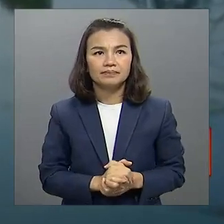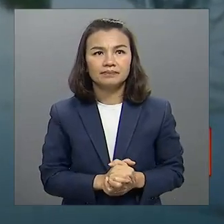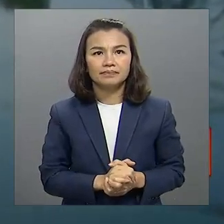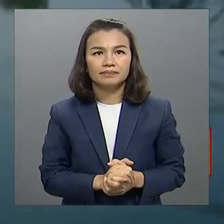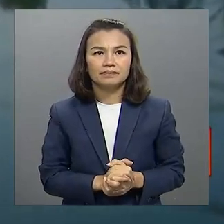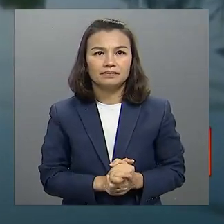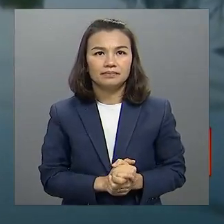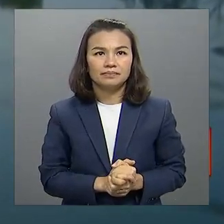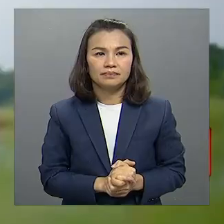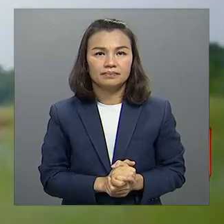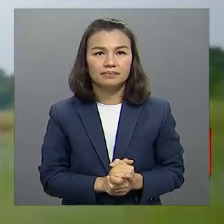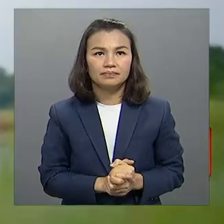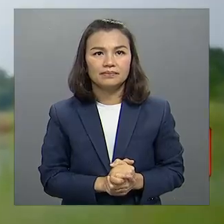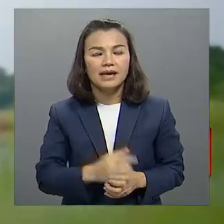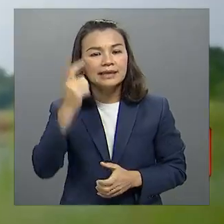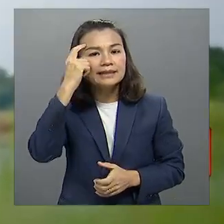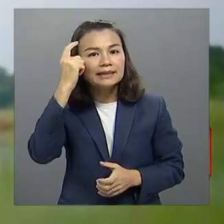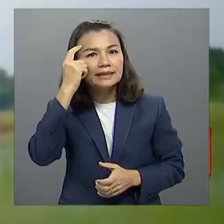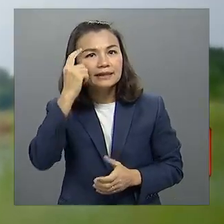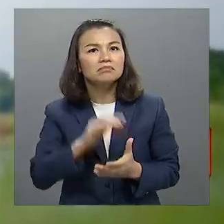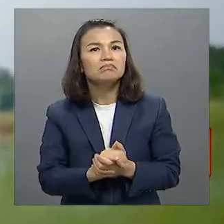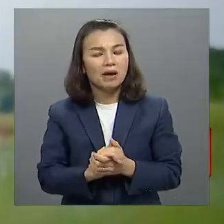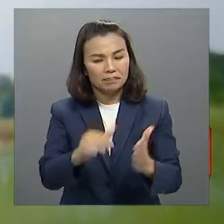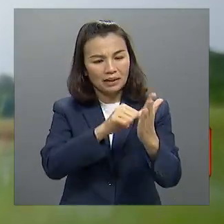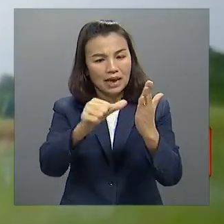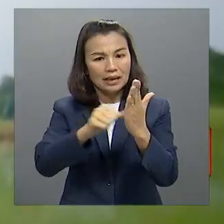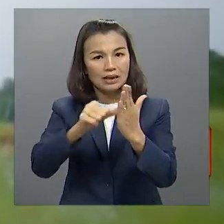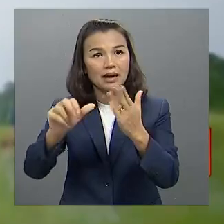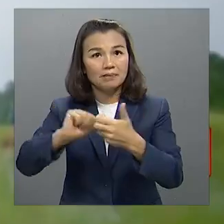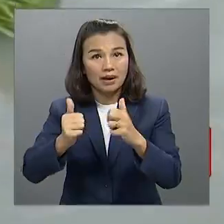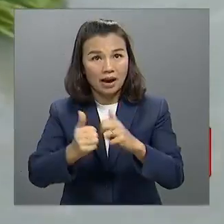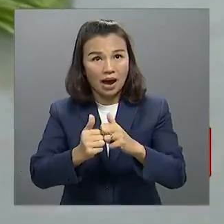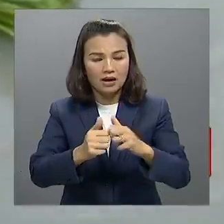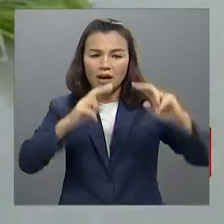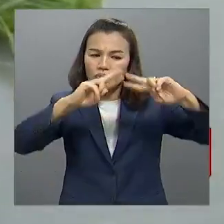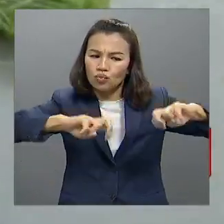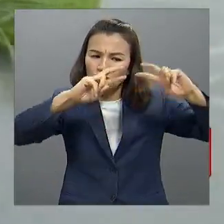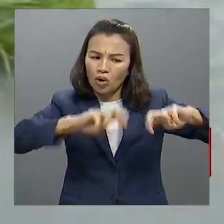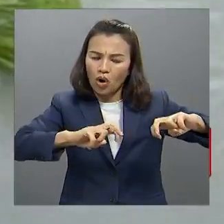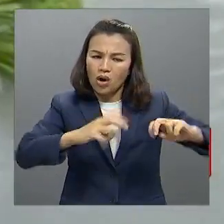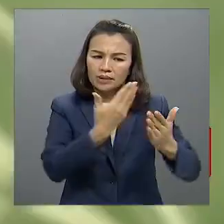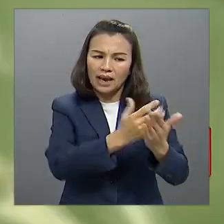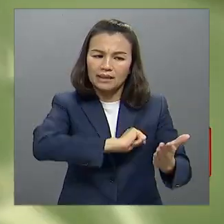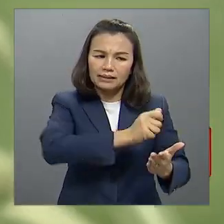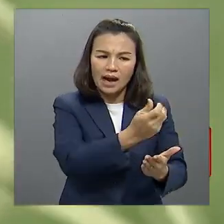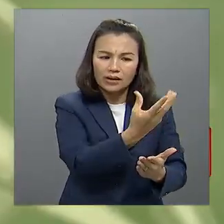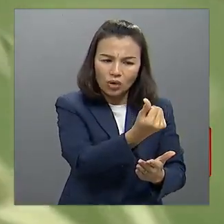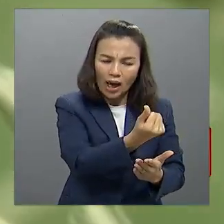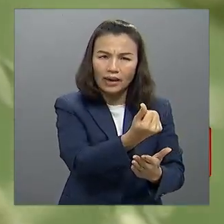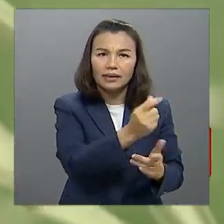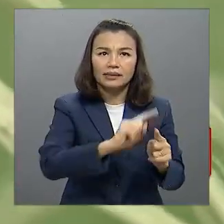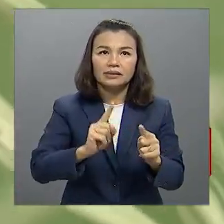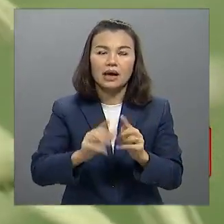แม้ว่าแนวคิดเบื้องต้นในการแก้ปัญหาจะเริ่มจากการวิเคราะห์ต้นทุนและสร้างประสิทธิภาพของการผลิต